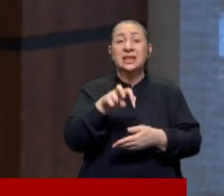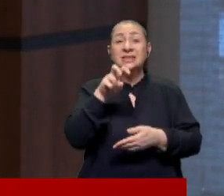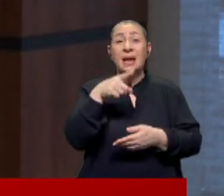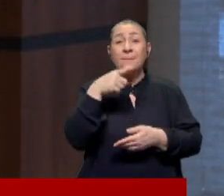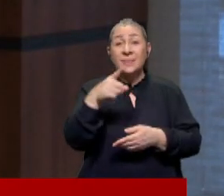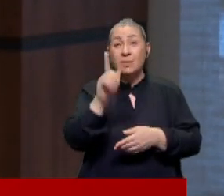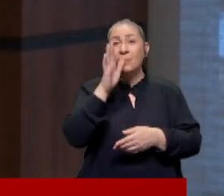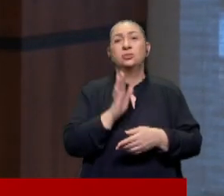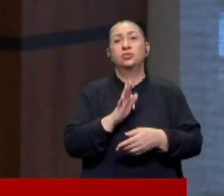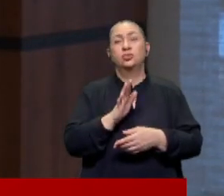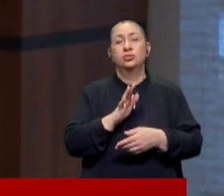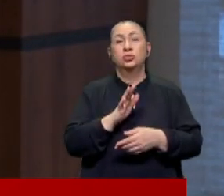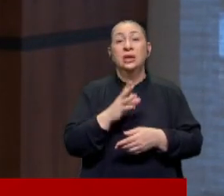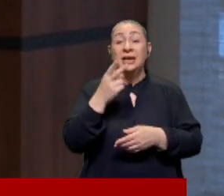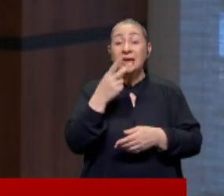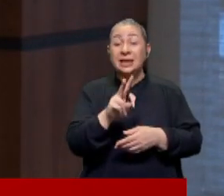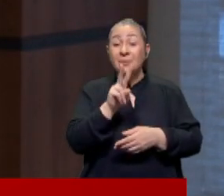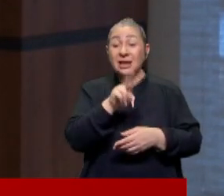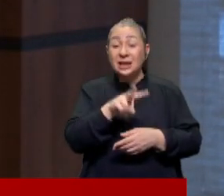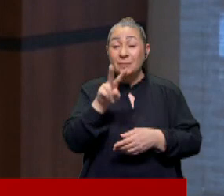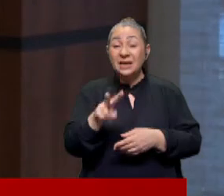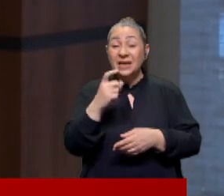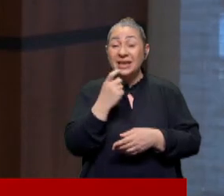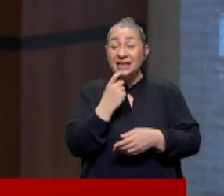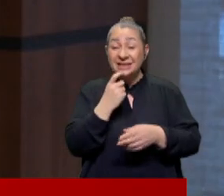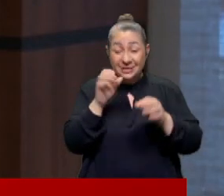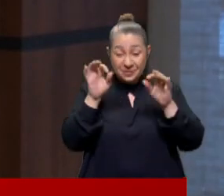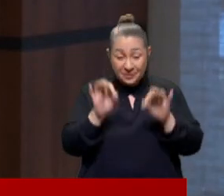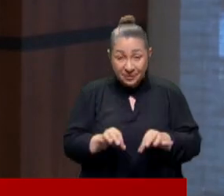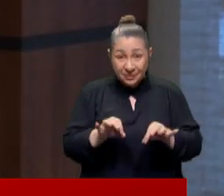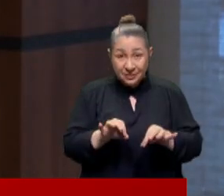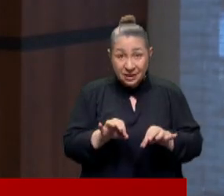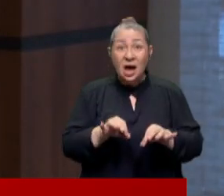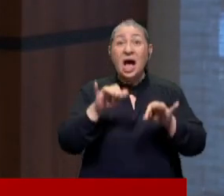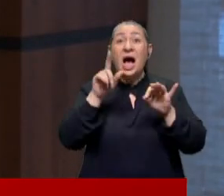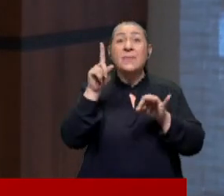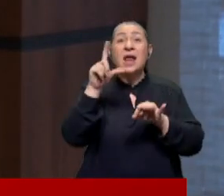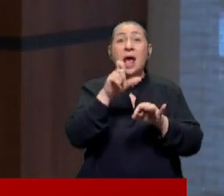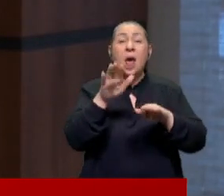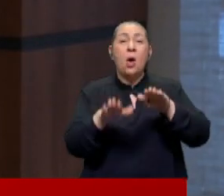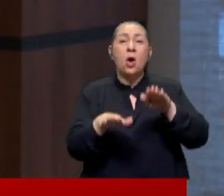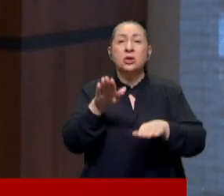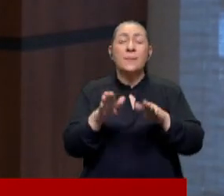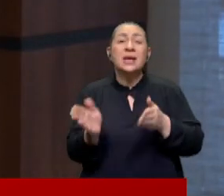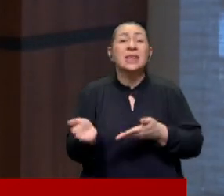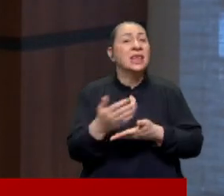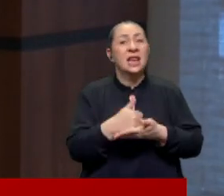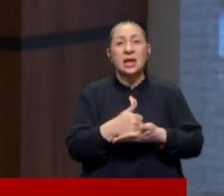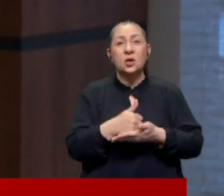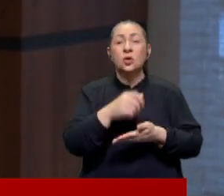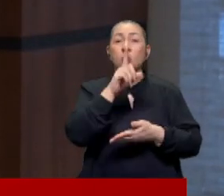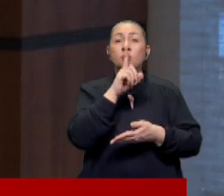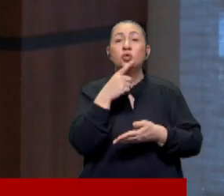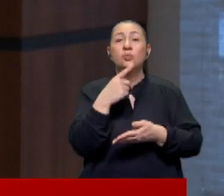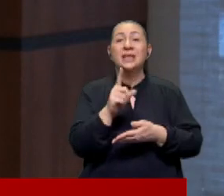80.500 lira. 2022 yılına gelindiğinde ise aylık ortalama geliri